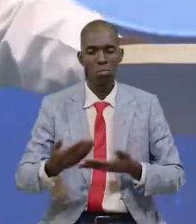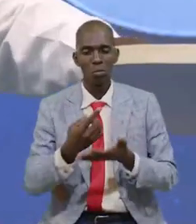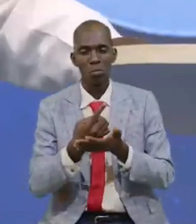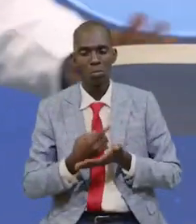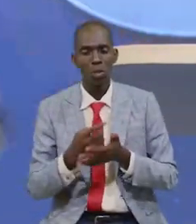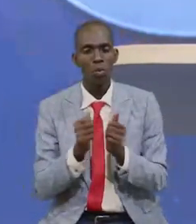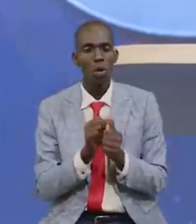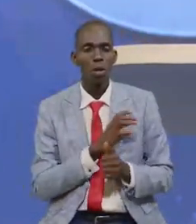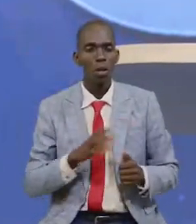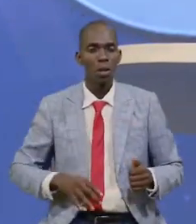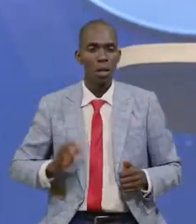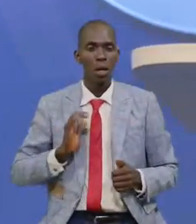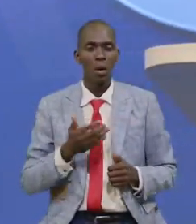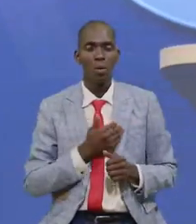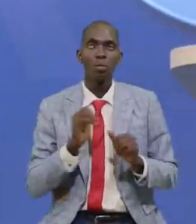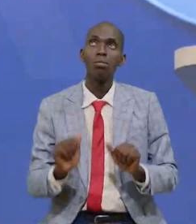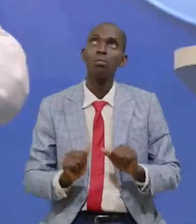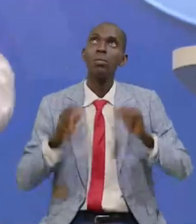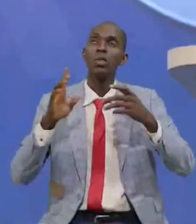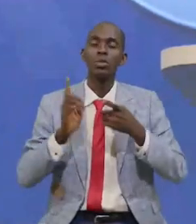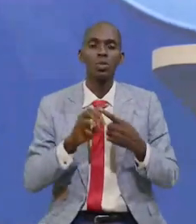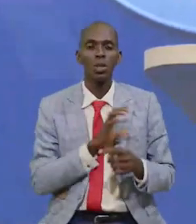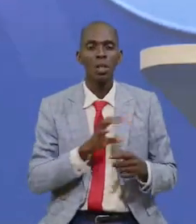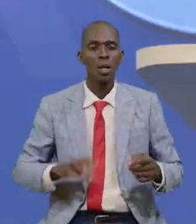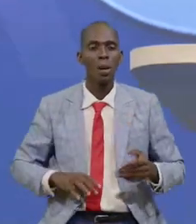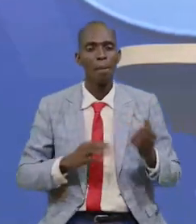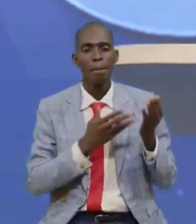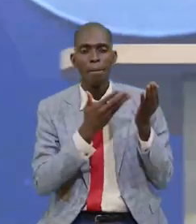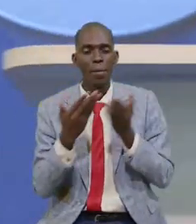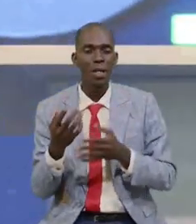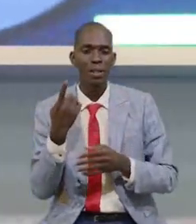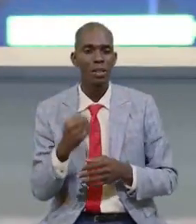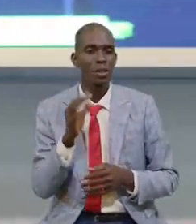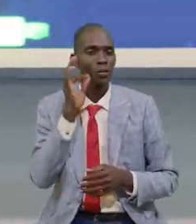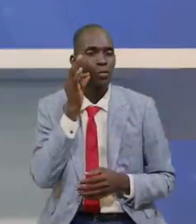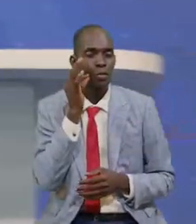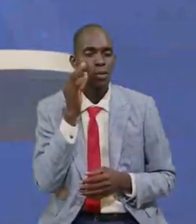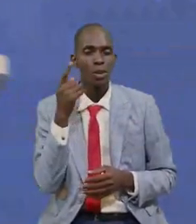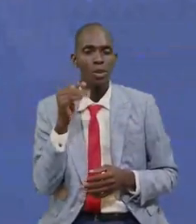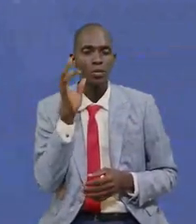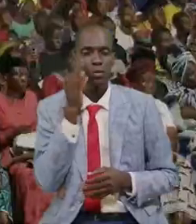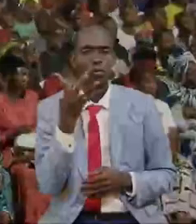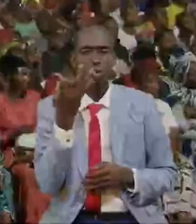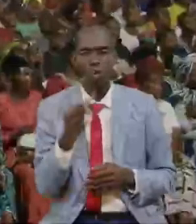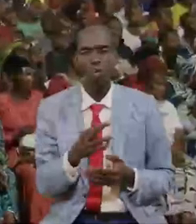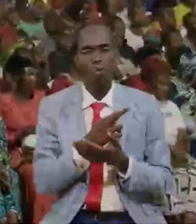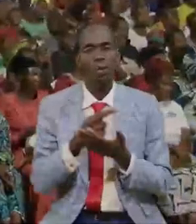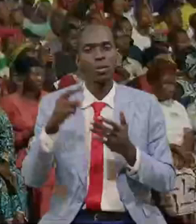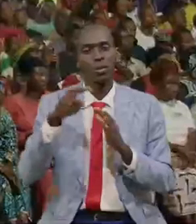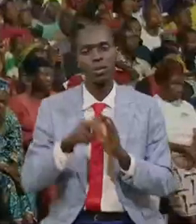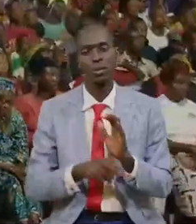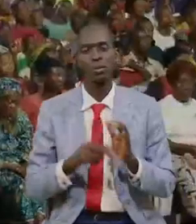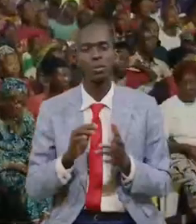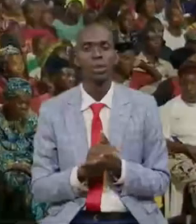notre engagement à Christ apporte le fruit. C'est le fruit de la justice. Il y